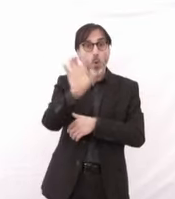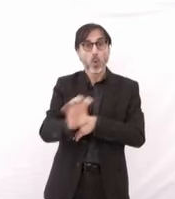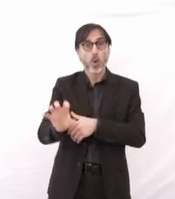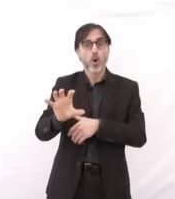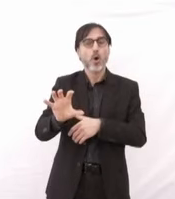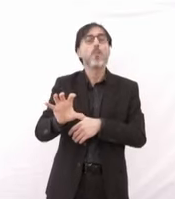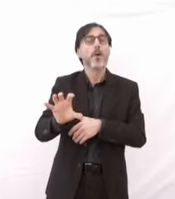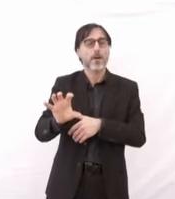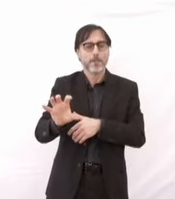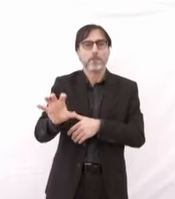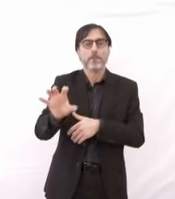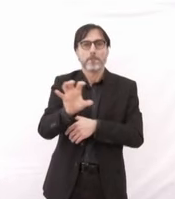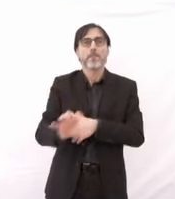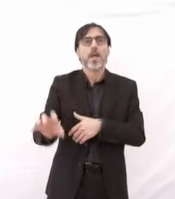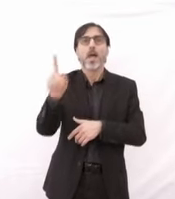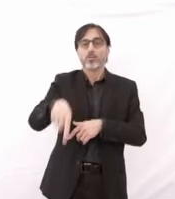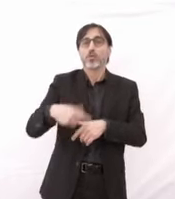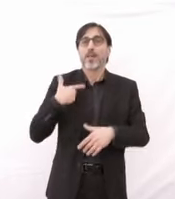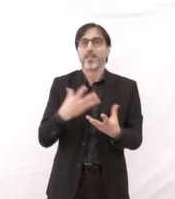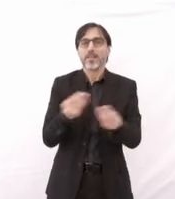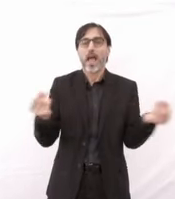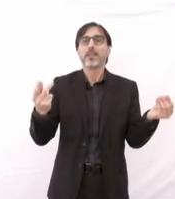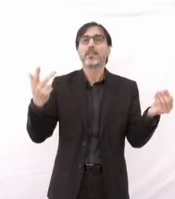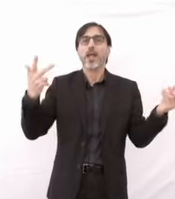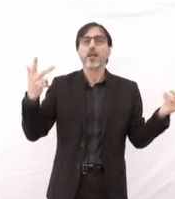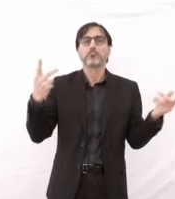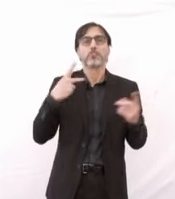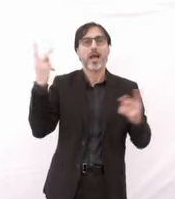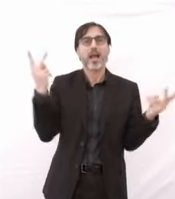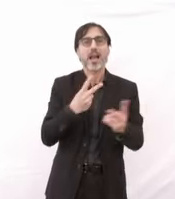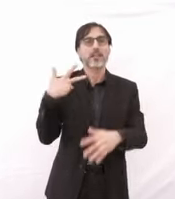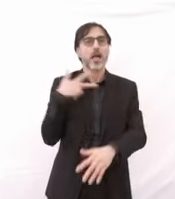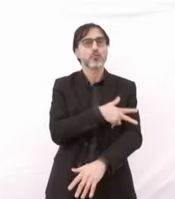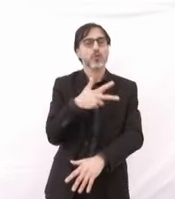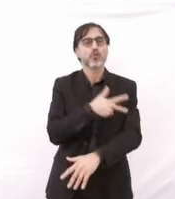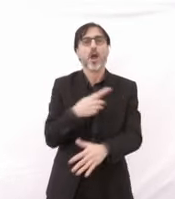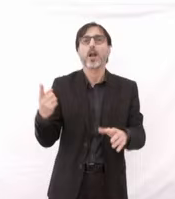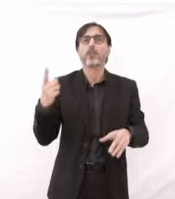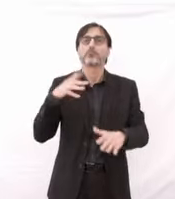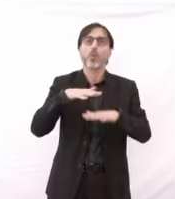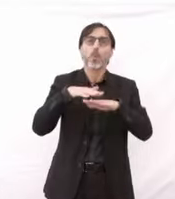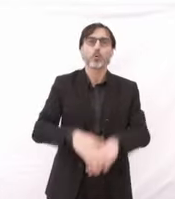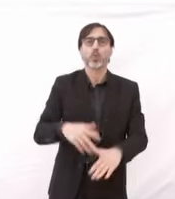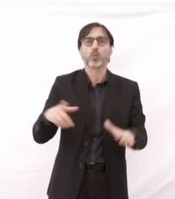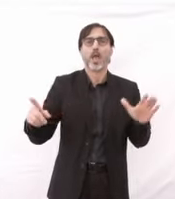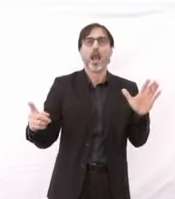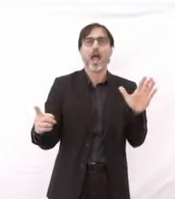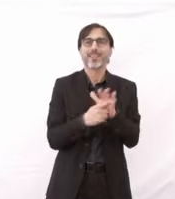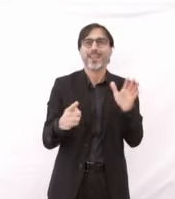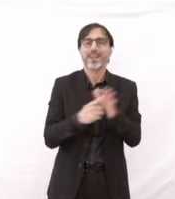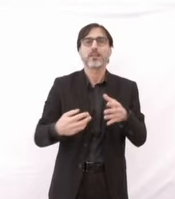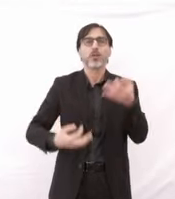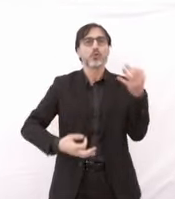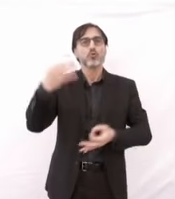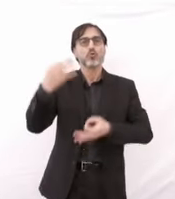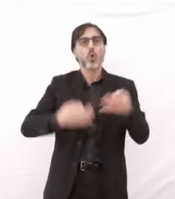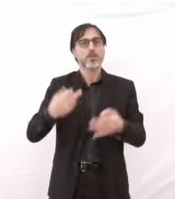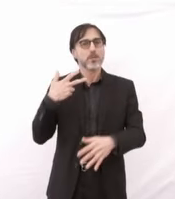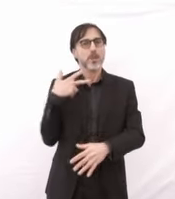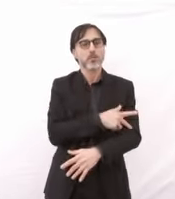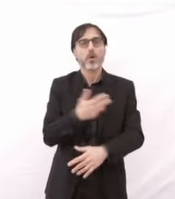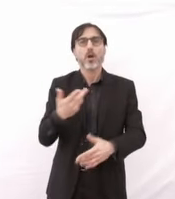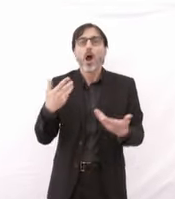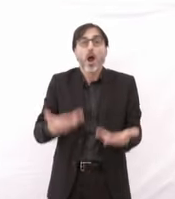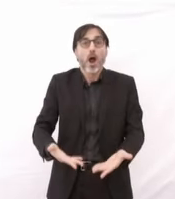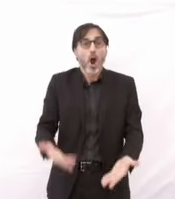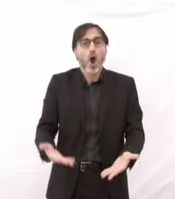conta tante realtà sociali che si occupano di tutela dei diritti e di giustizia sociale, oggi celebrano a loro